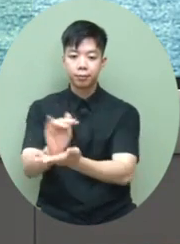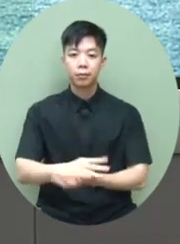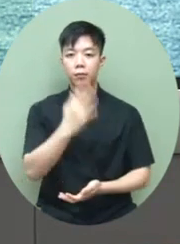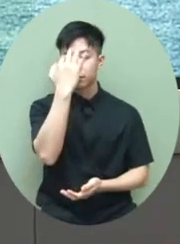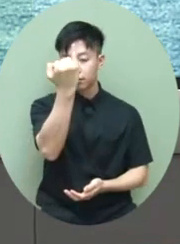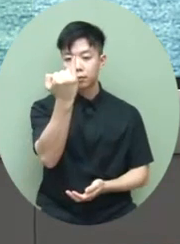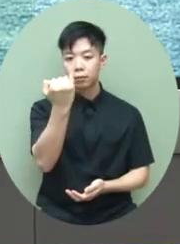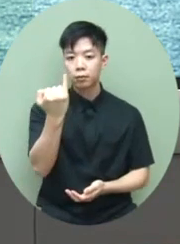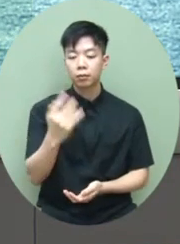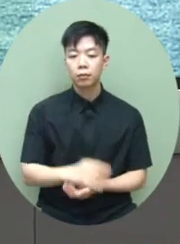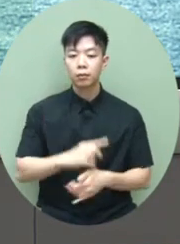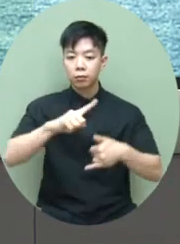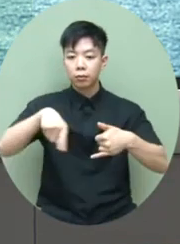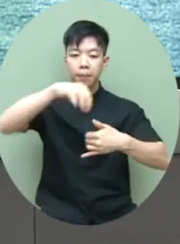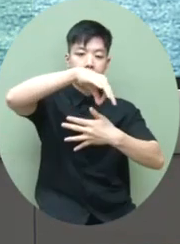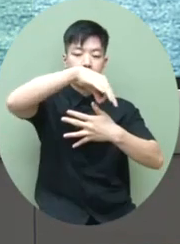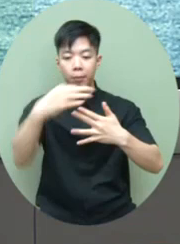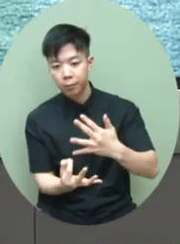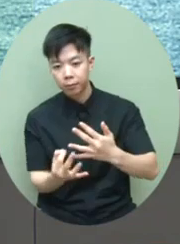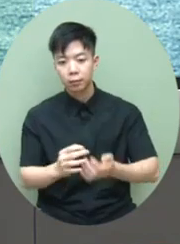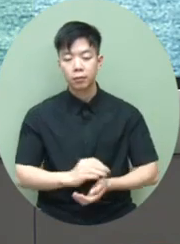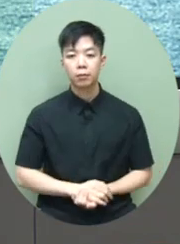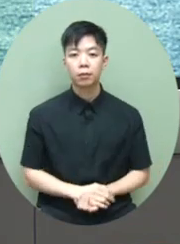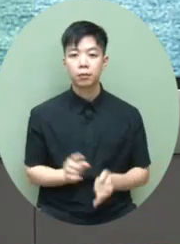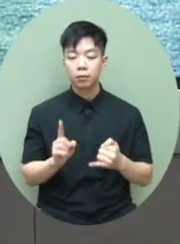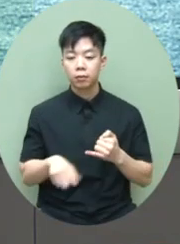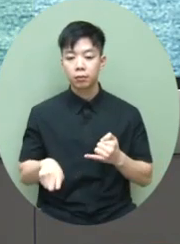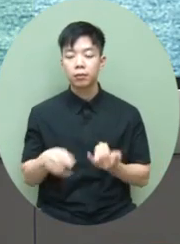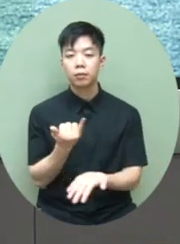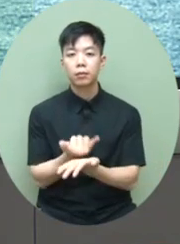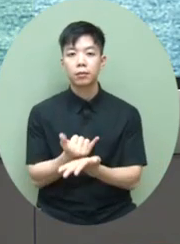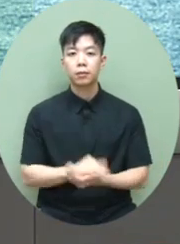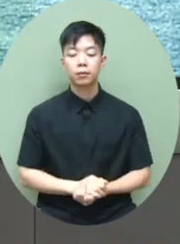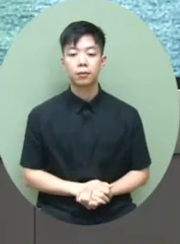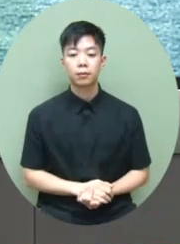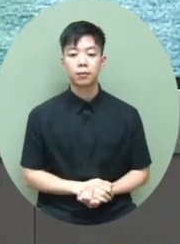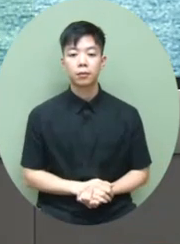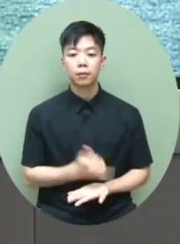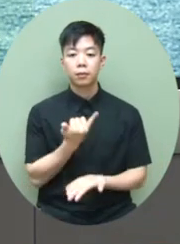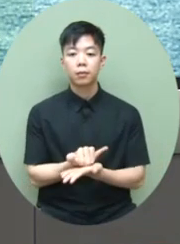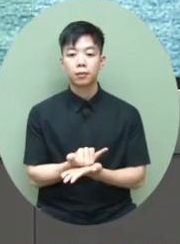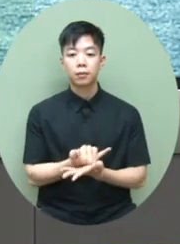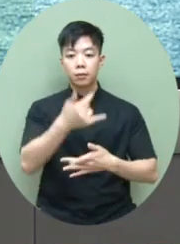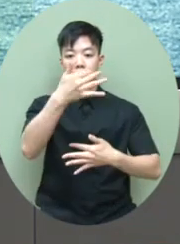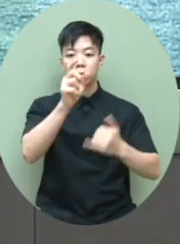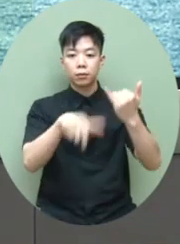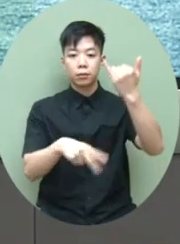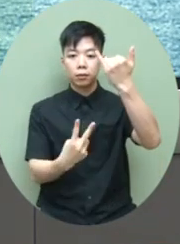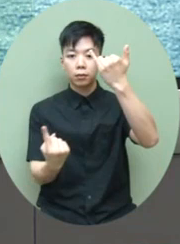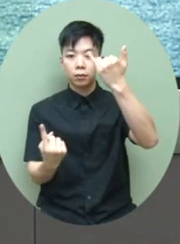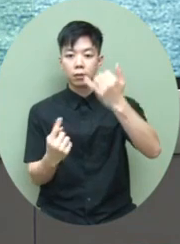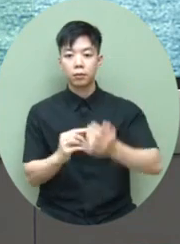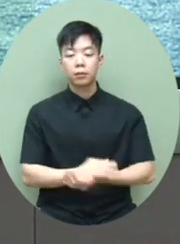幸咧，病人咧情況咧急轉直下，咁咧最後咧就係不幸離世嘅。咁佢離世嘅時間係